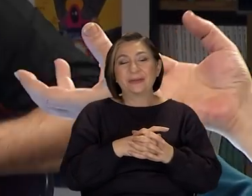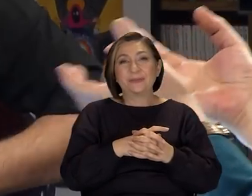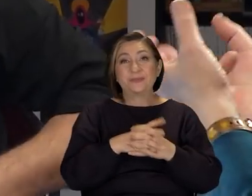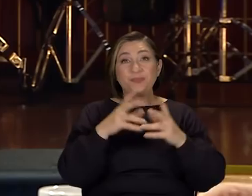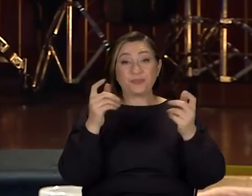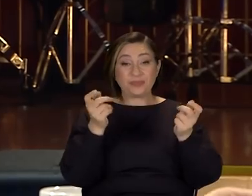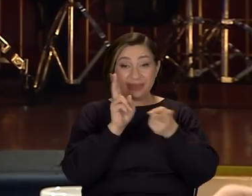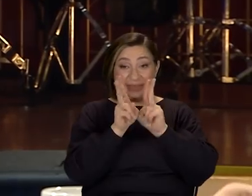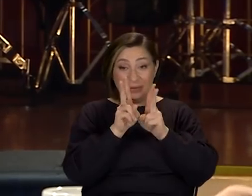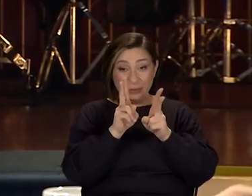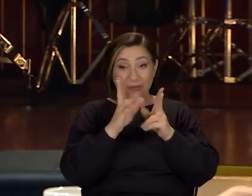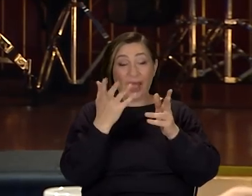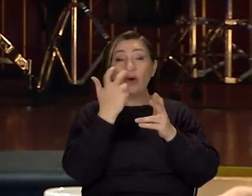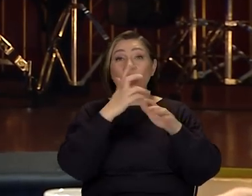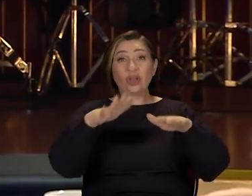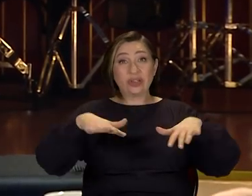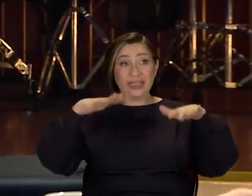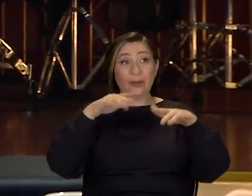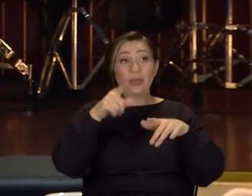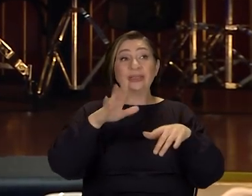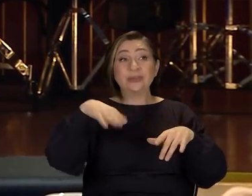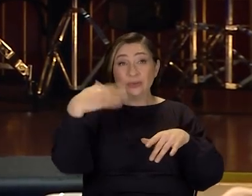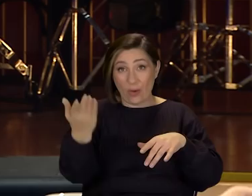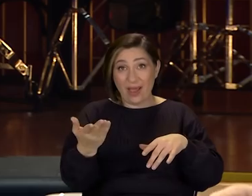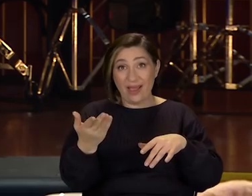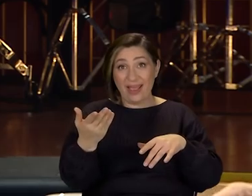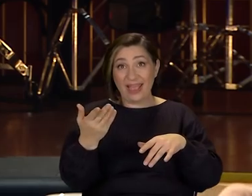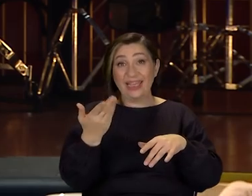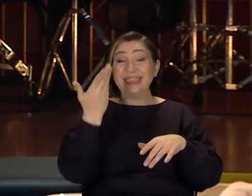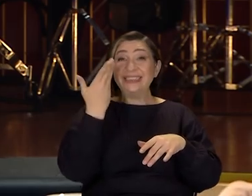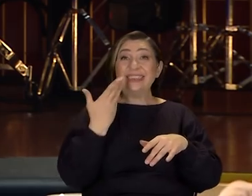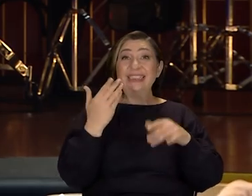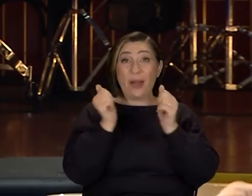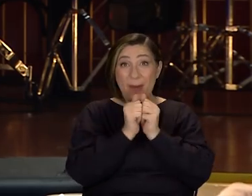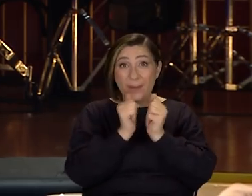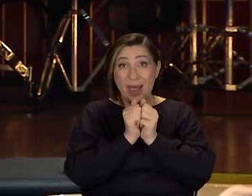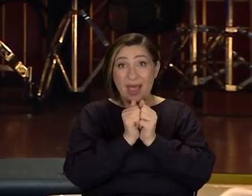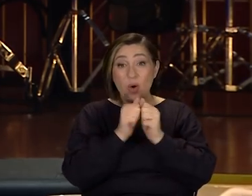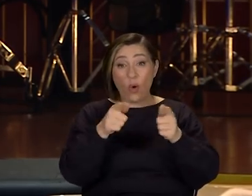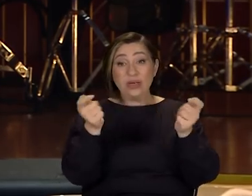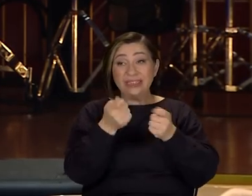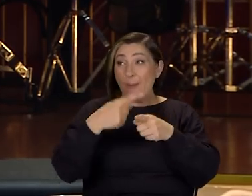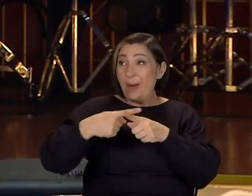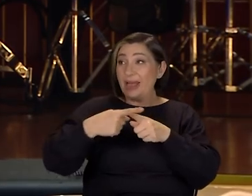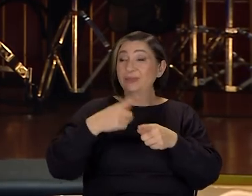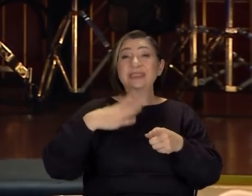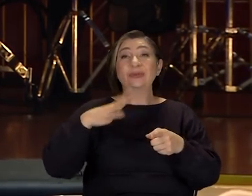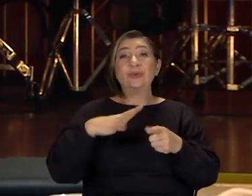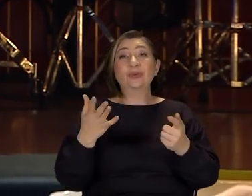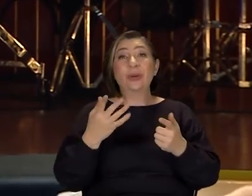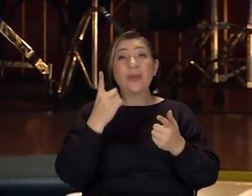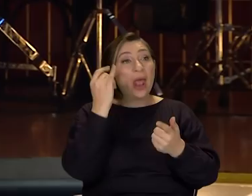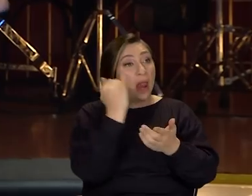İşlerden sonra yani tiyatro ya da konser bunlardan sonra seyirciyle o işi de paylaşmak istiyoruz. Yani